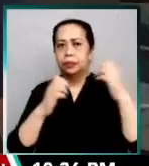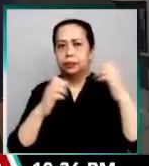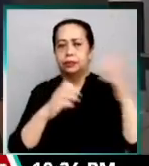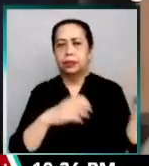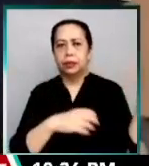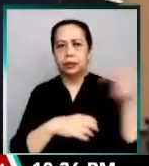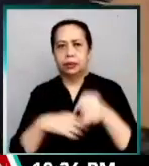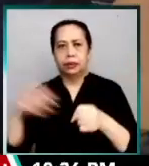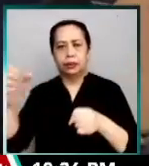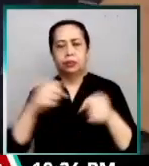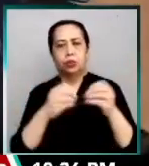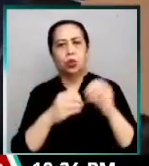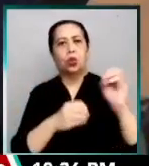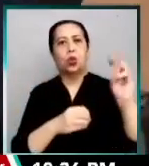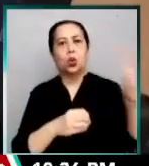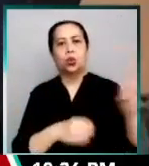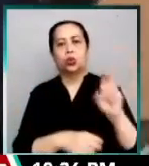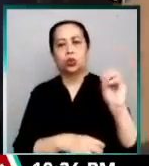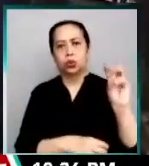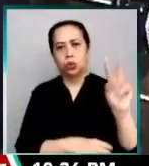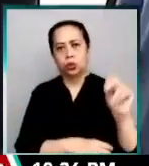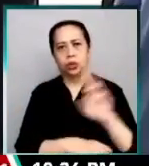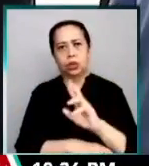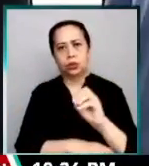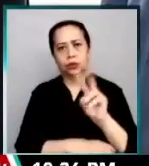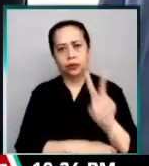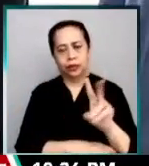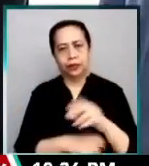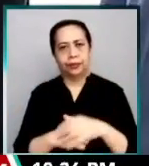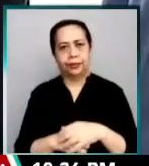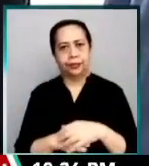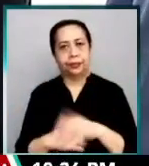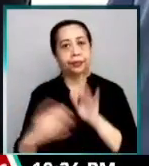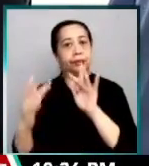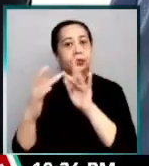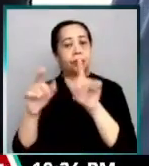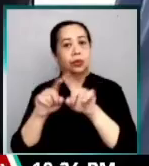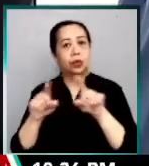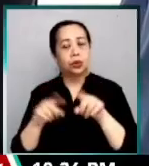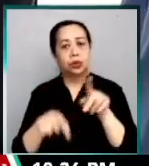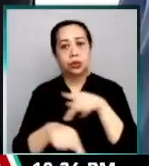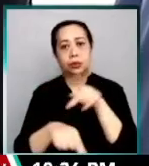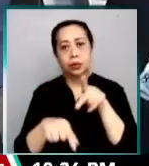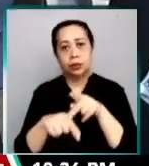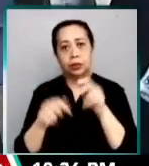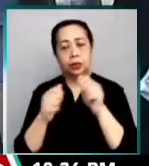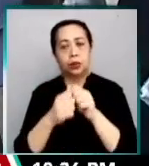ng sariling remotely operated vehicle. Nakikipag-ugnayan na rin ang Pilipinas sa South